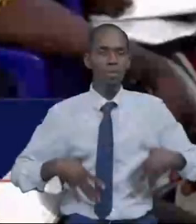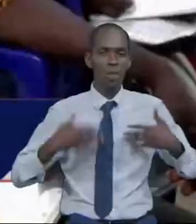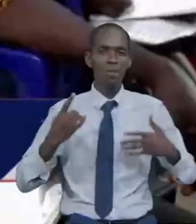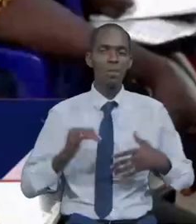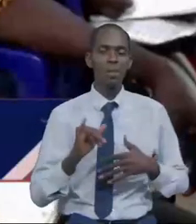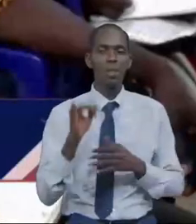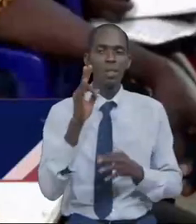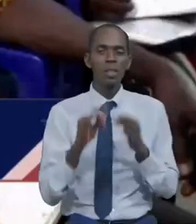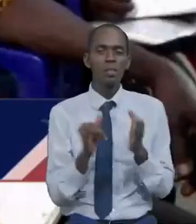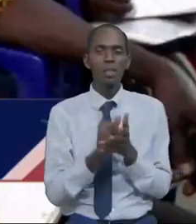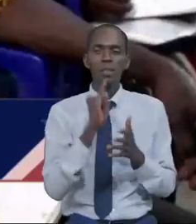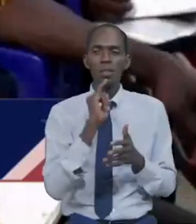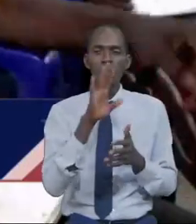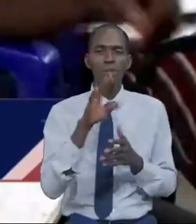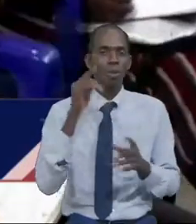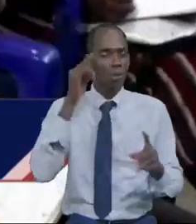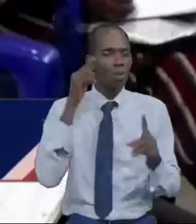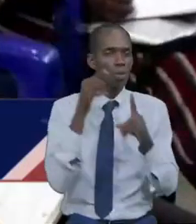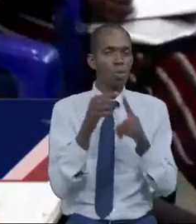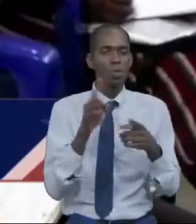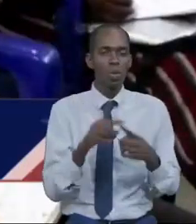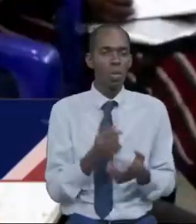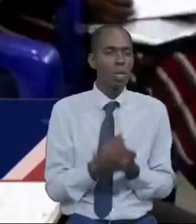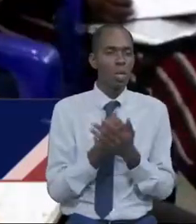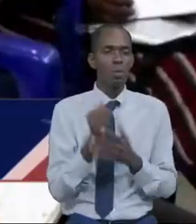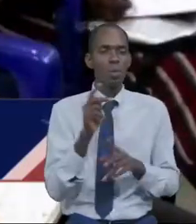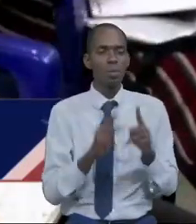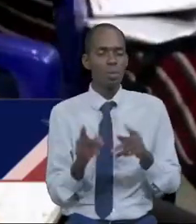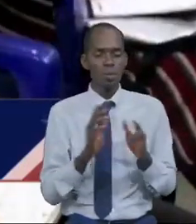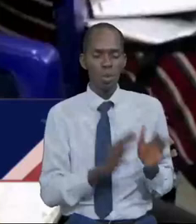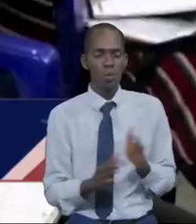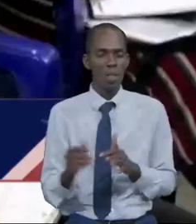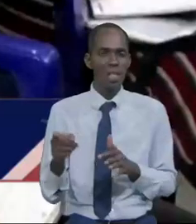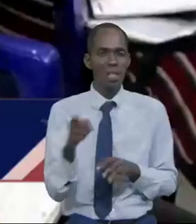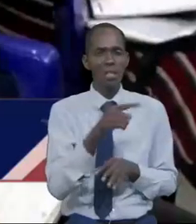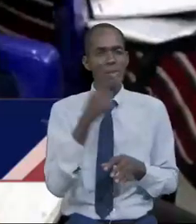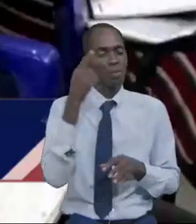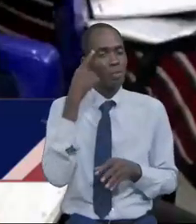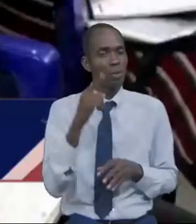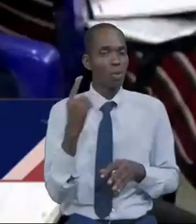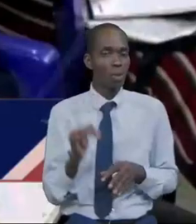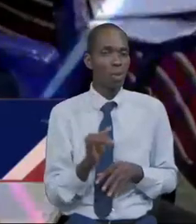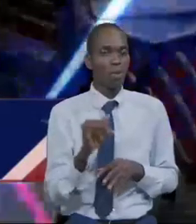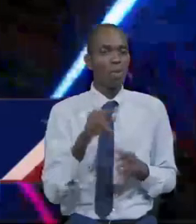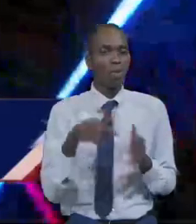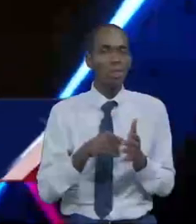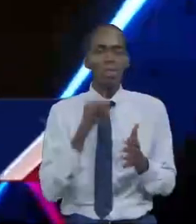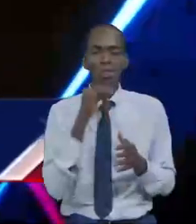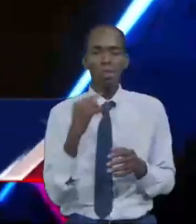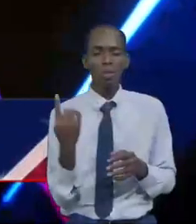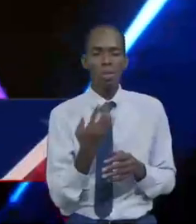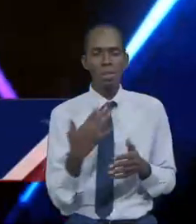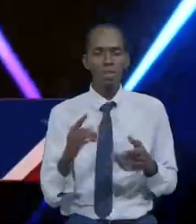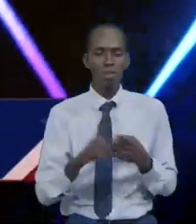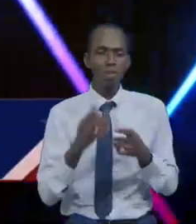vie éternelle, si c'est ta voie, ton objectif pour aider les gens et que les gens aillent au ciel, voici la seule chose à partager.